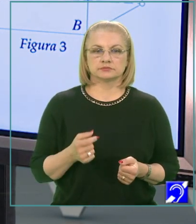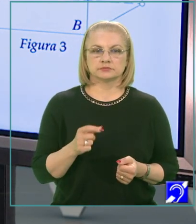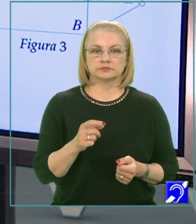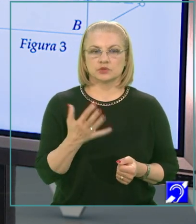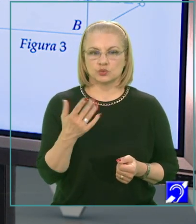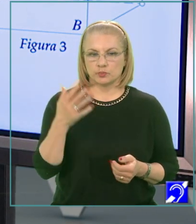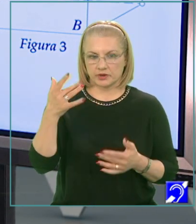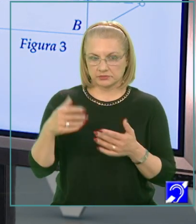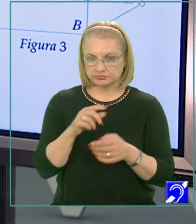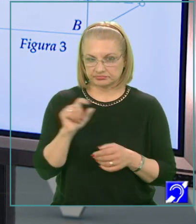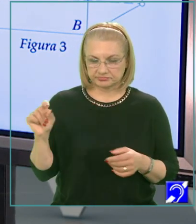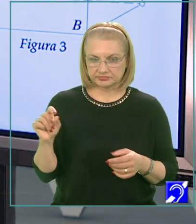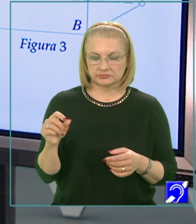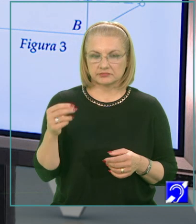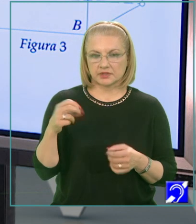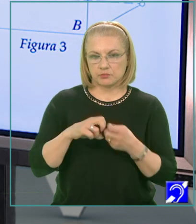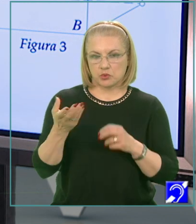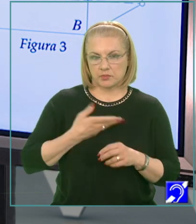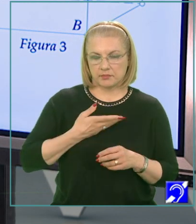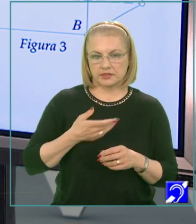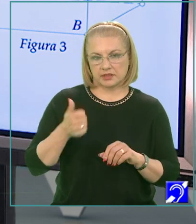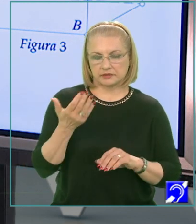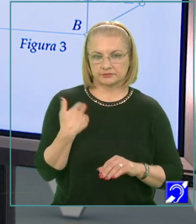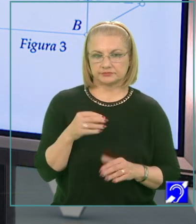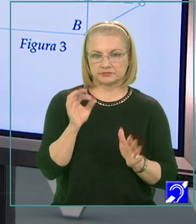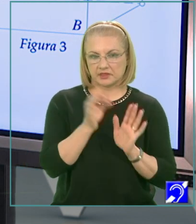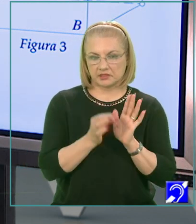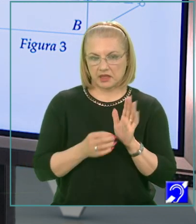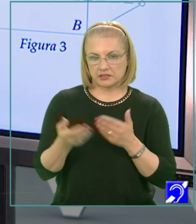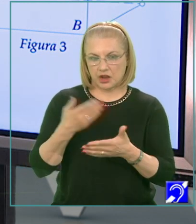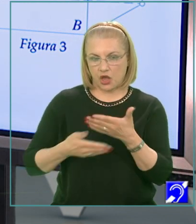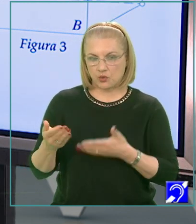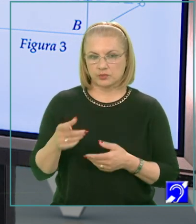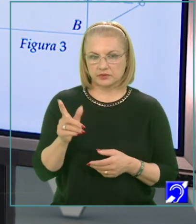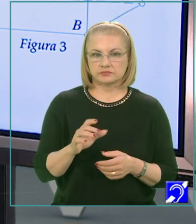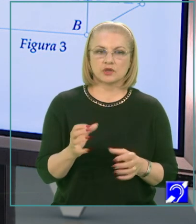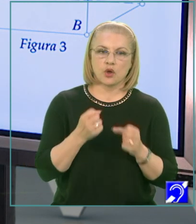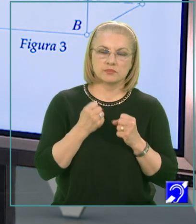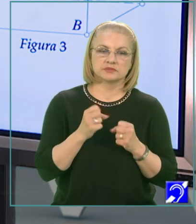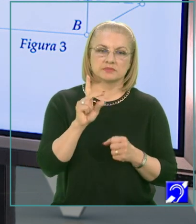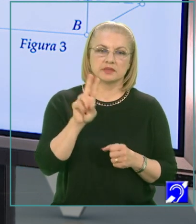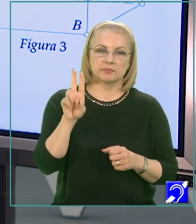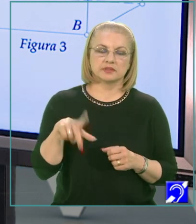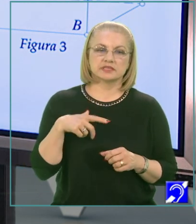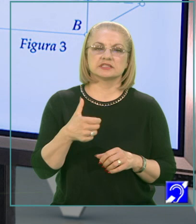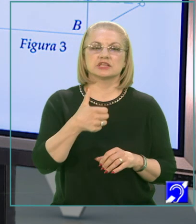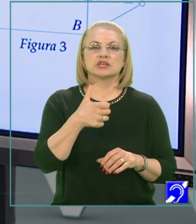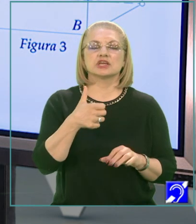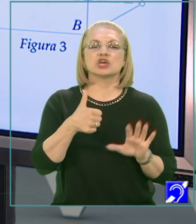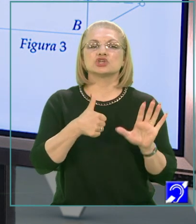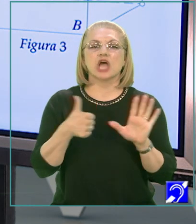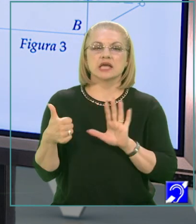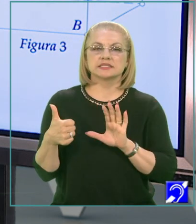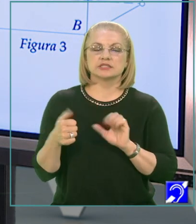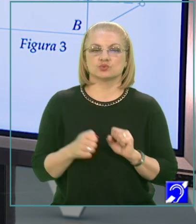lungimile respective pe care problema ni le-a dat, ca date inițiale, și obținem de pătrat e 600, D